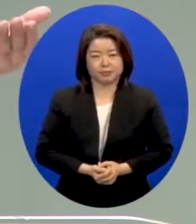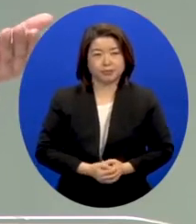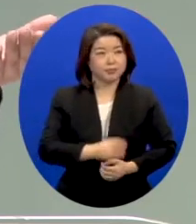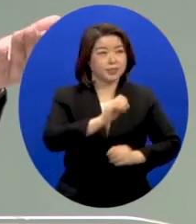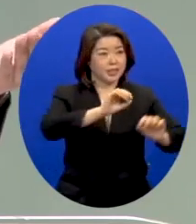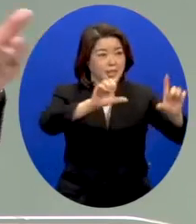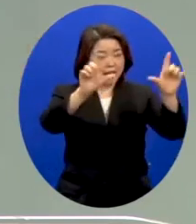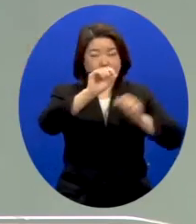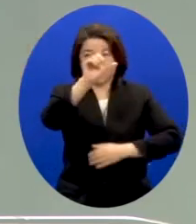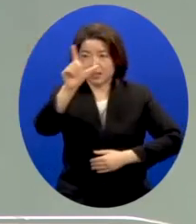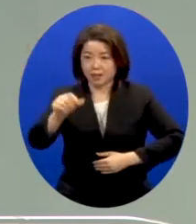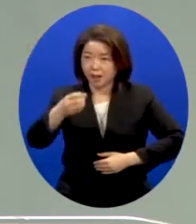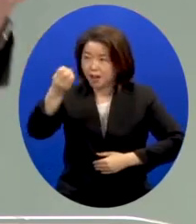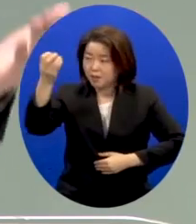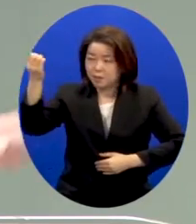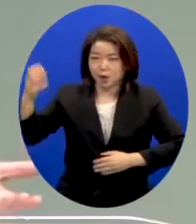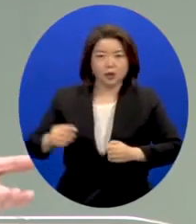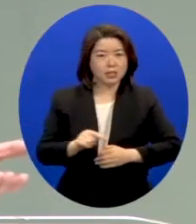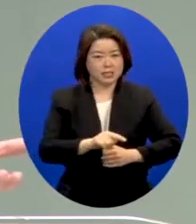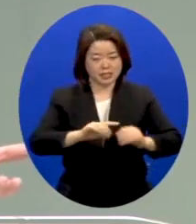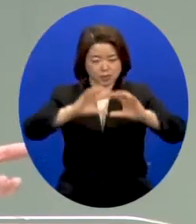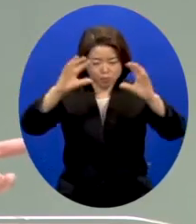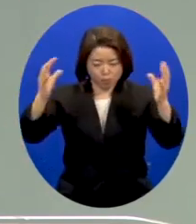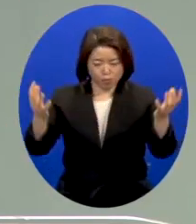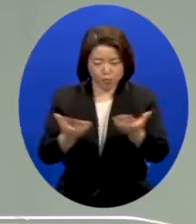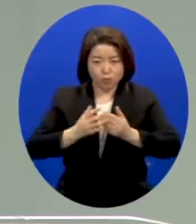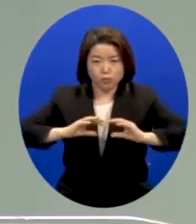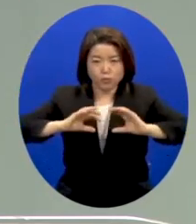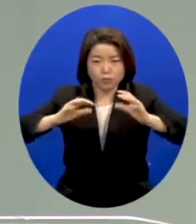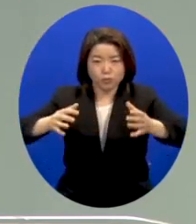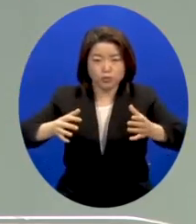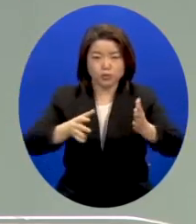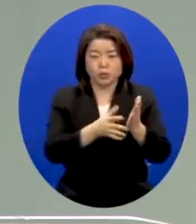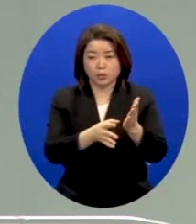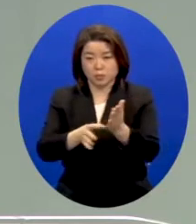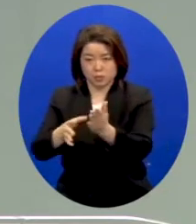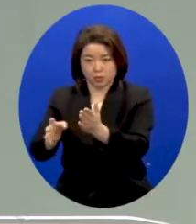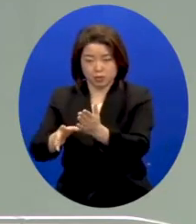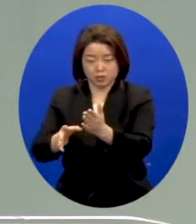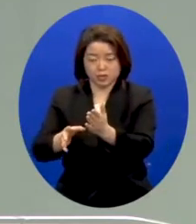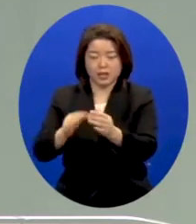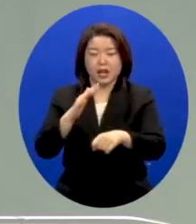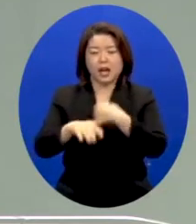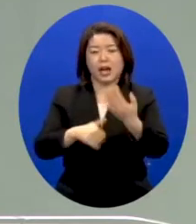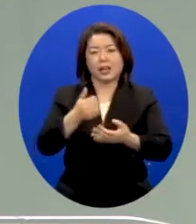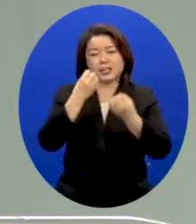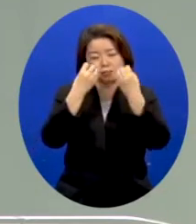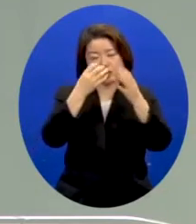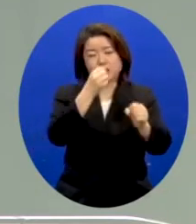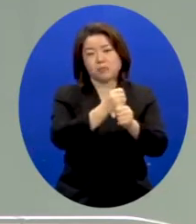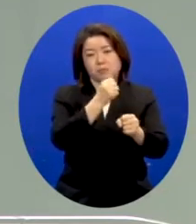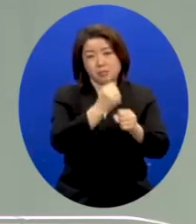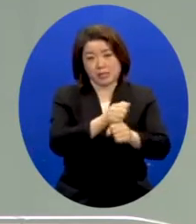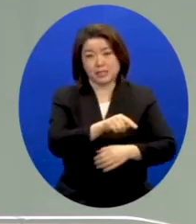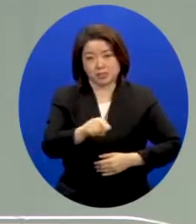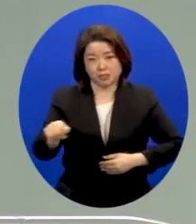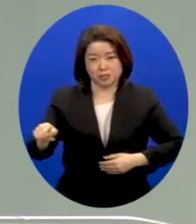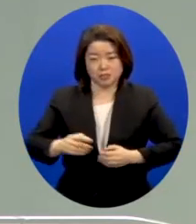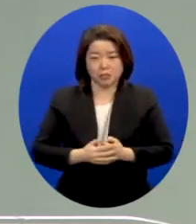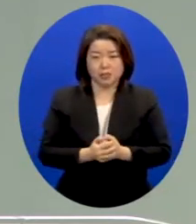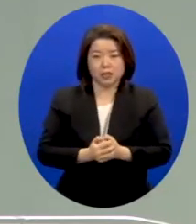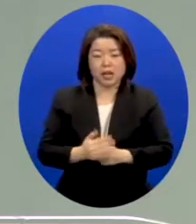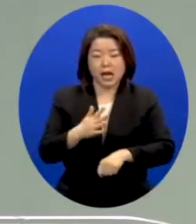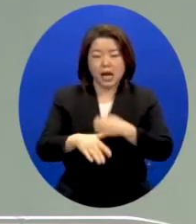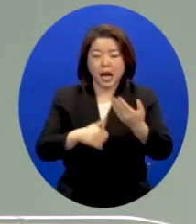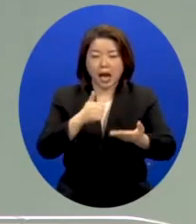해와 달과 별 이 우주에 있는 모든 만물 들이 다 하나님이 창조하신 것이 하나님의 장조 하신 그